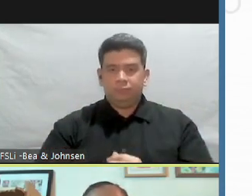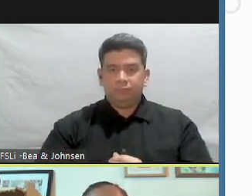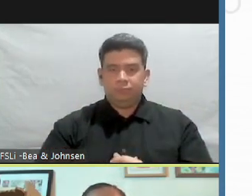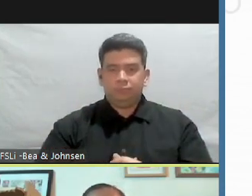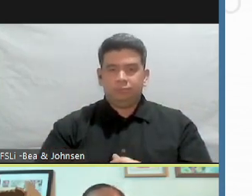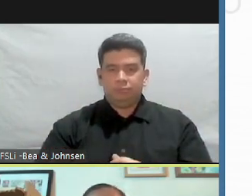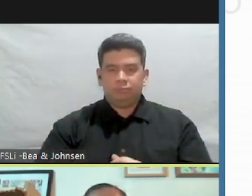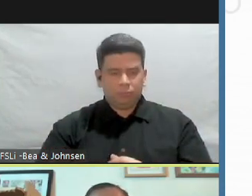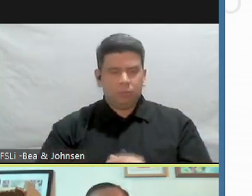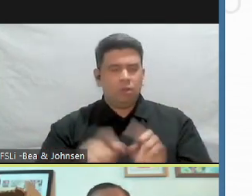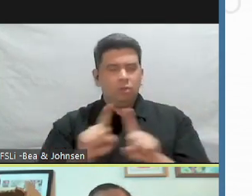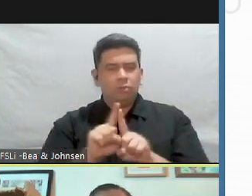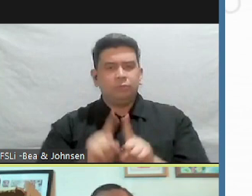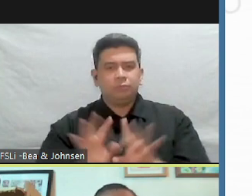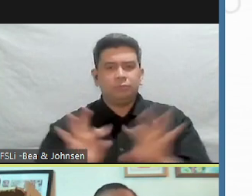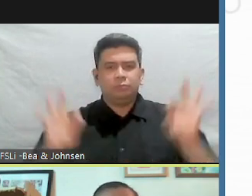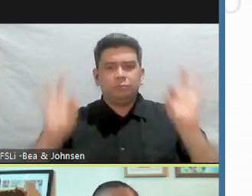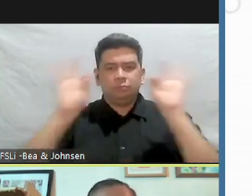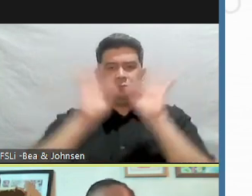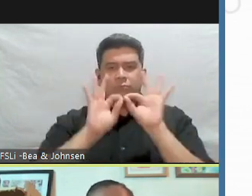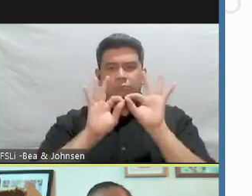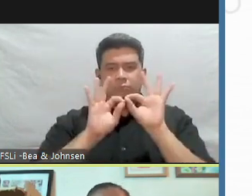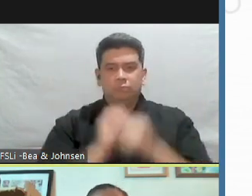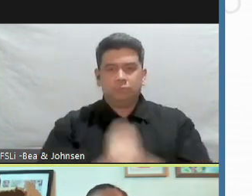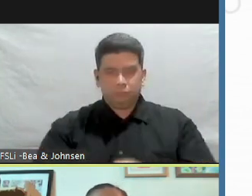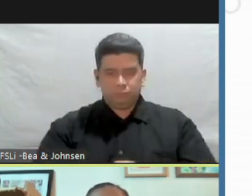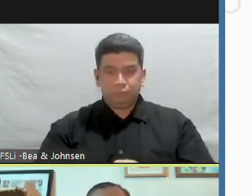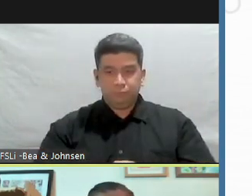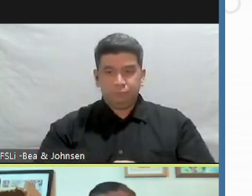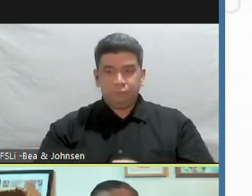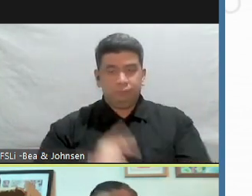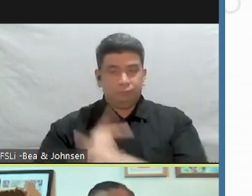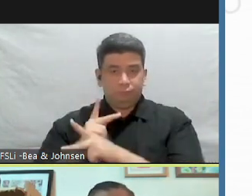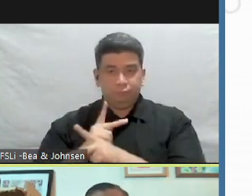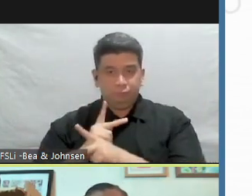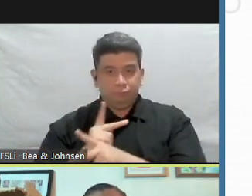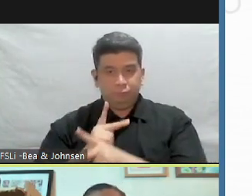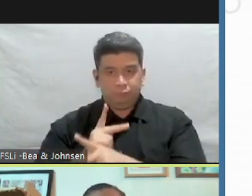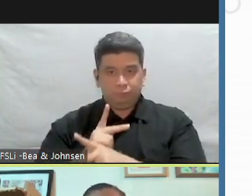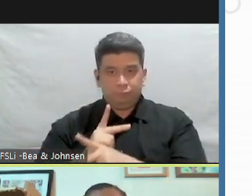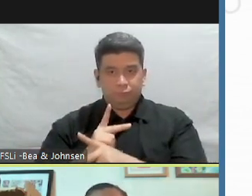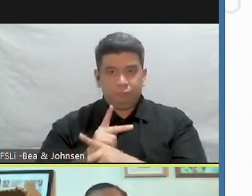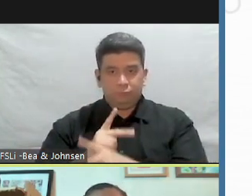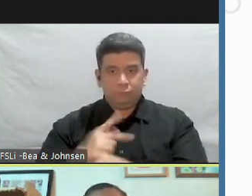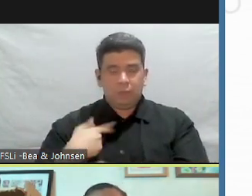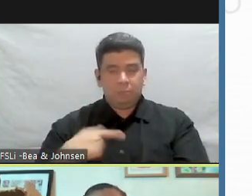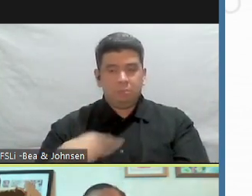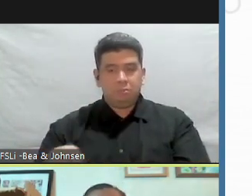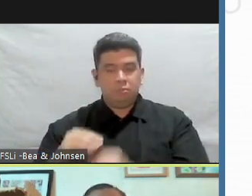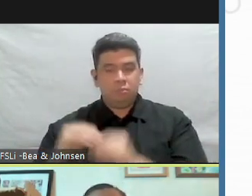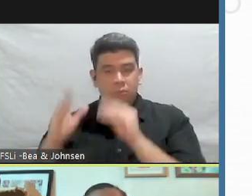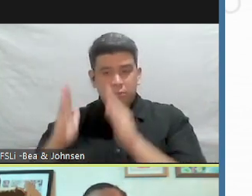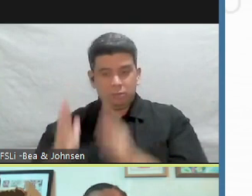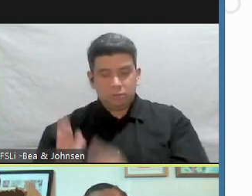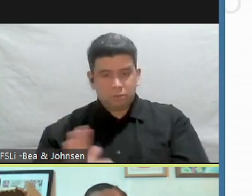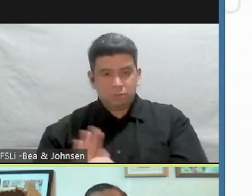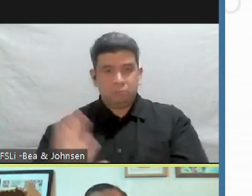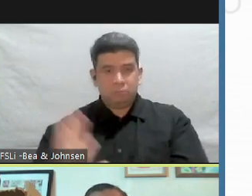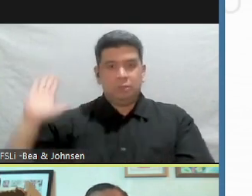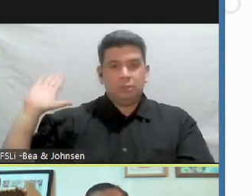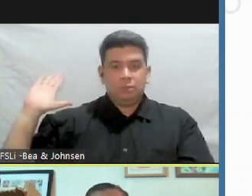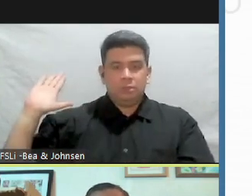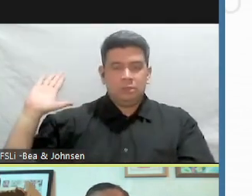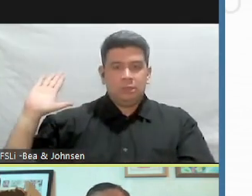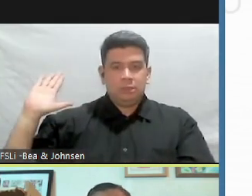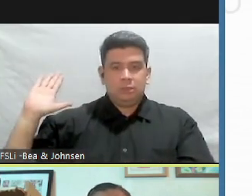na ang paglaban dito ay batay sa sinumpuan ng mga guro sa pagtatanggol ng kulturang pamana o